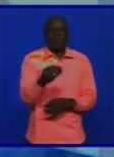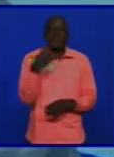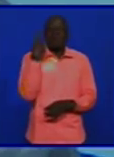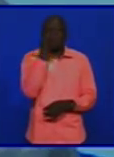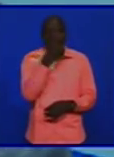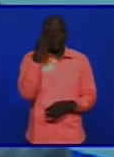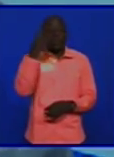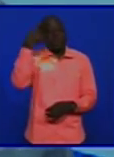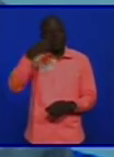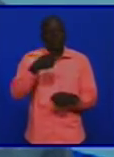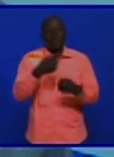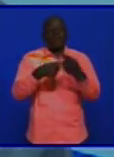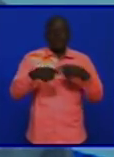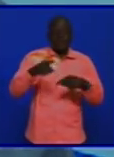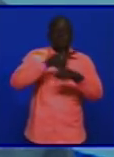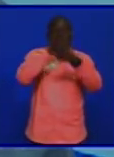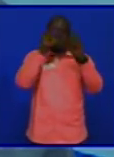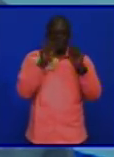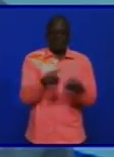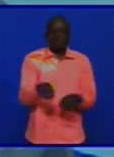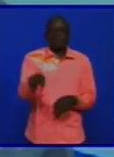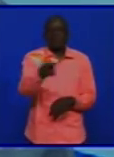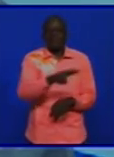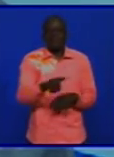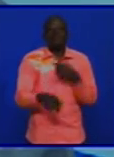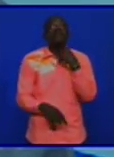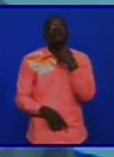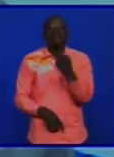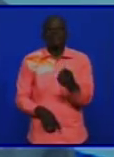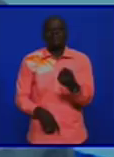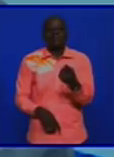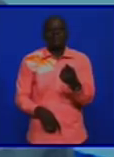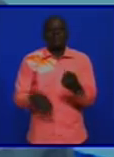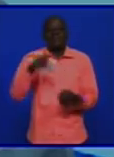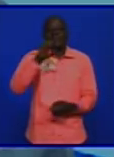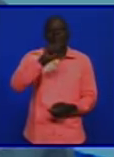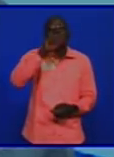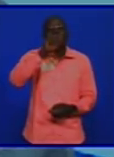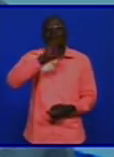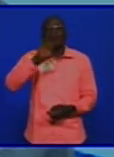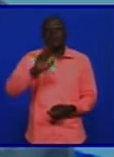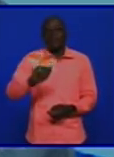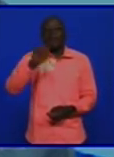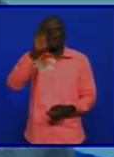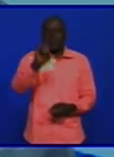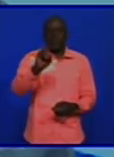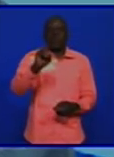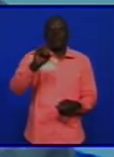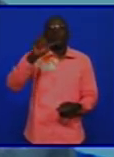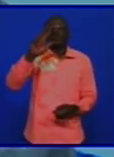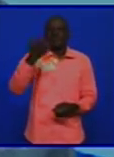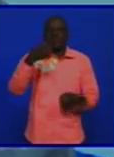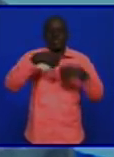à votre question, il faut dire que la SAMAO, nous en sommes à notre troisième